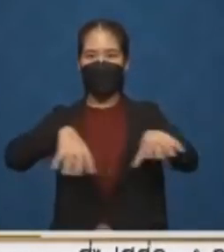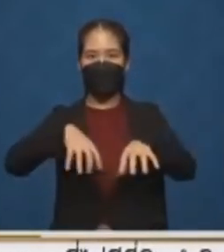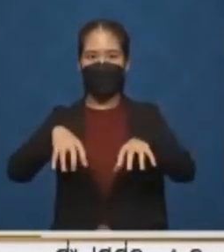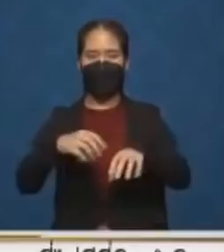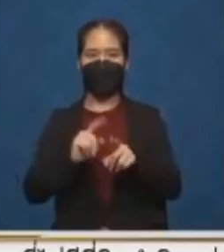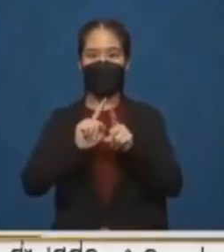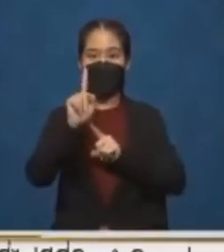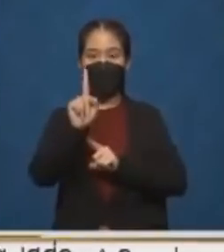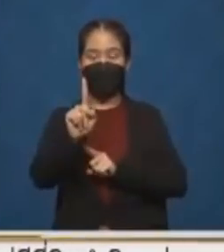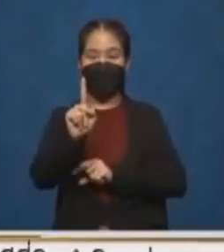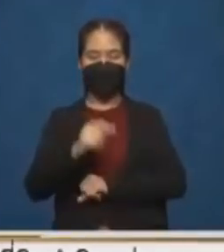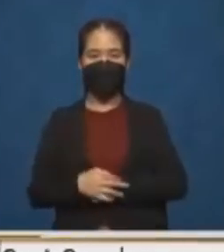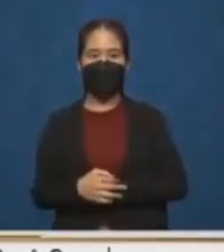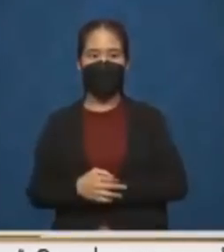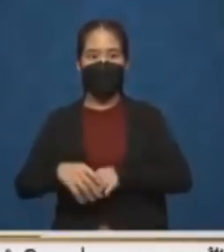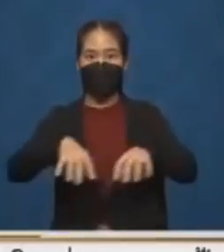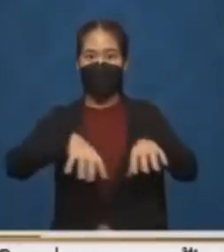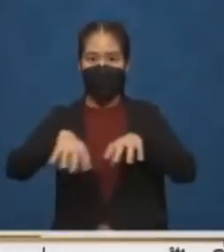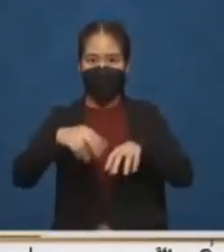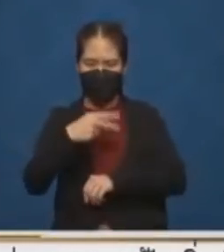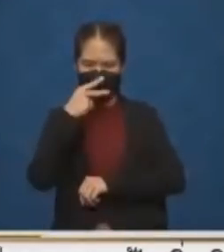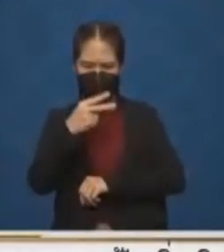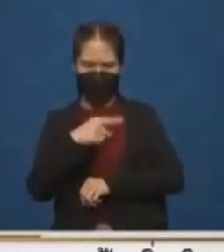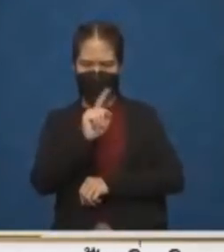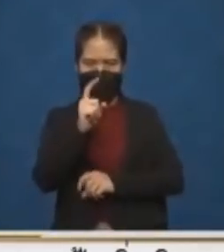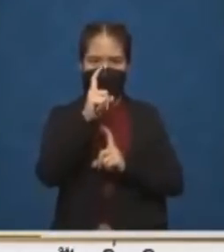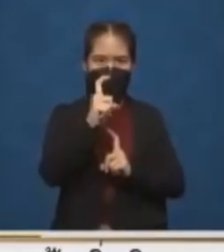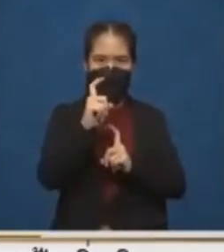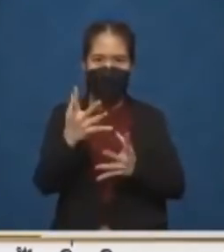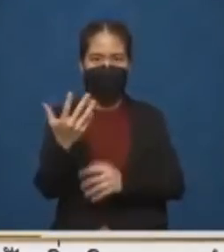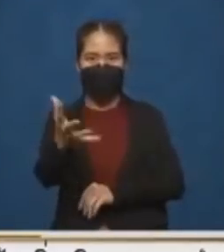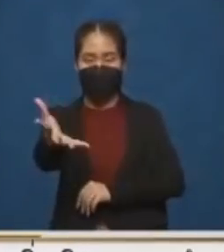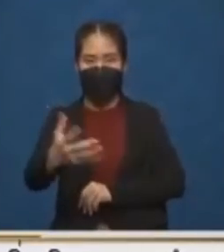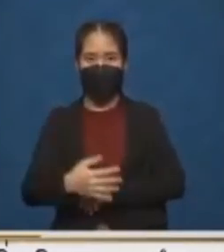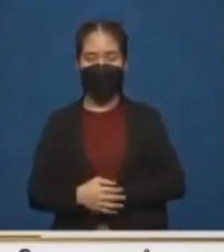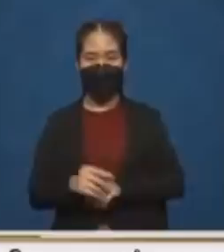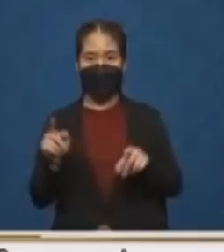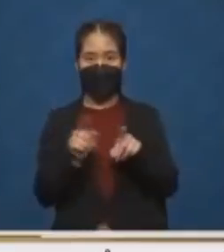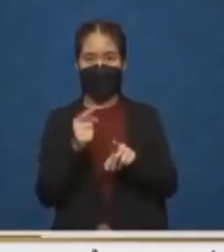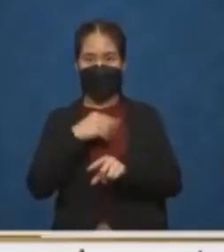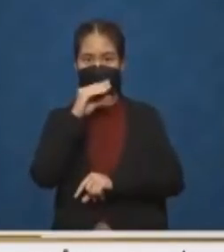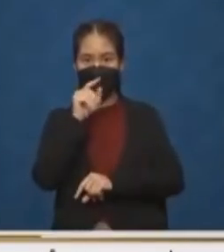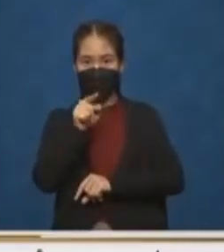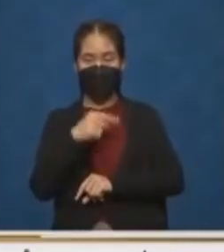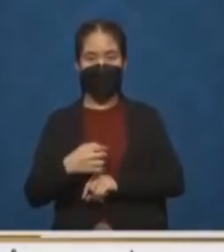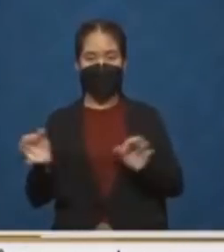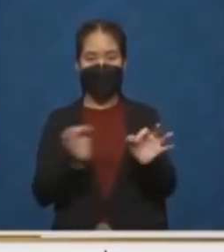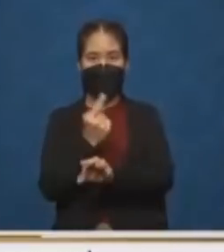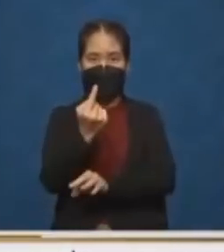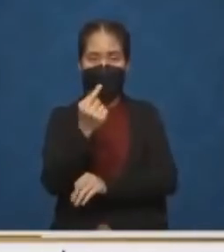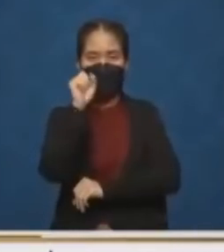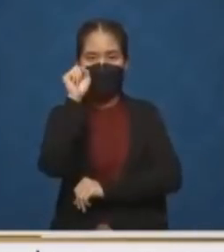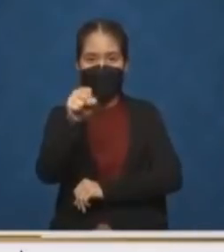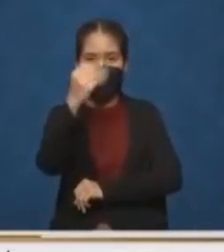ขอแรก ท่านไม่บริหารความเสี่ยงเลยครับ ที่เขาบอกวาแทงมาตัวเดยวนั้นใช่แล้วกำหนดวัค